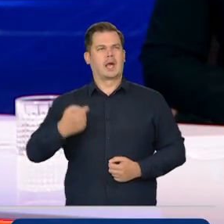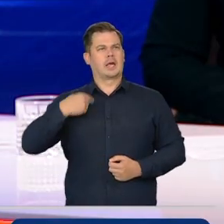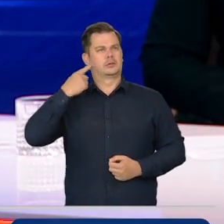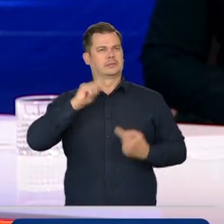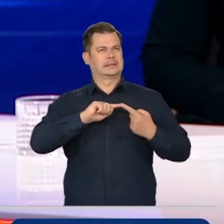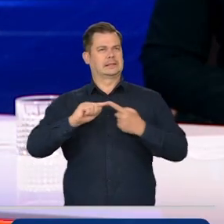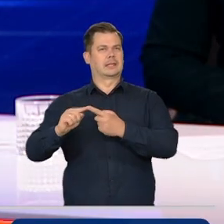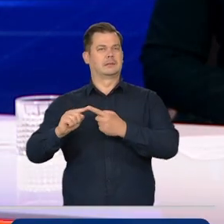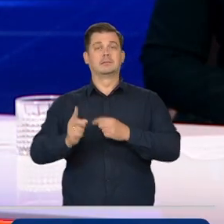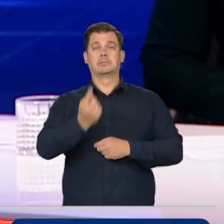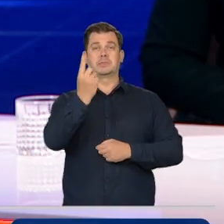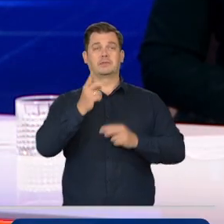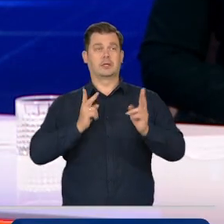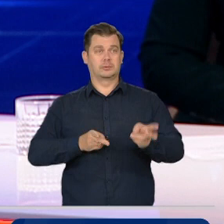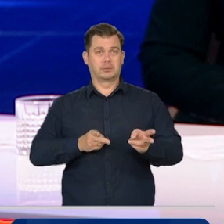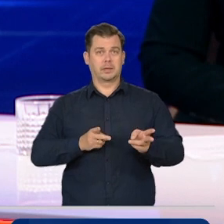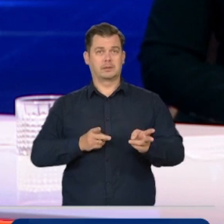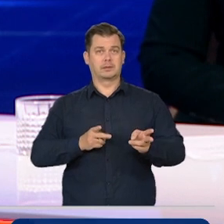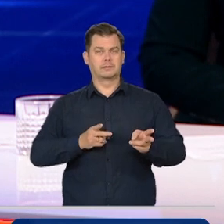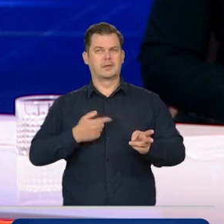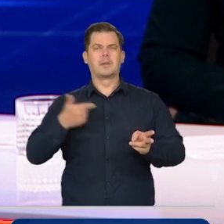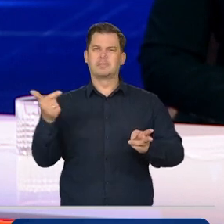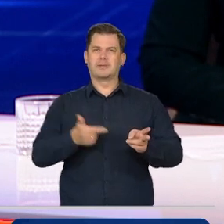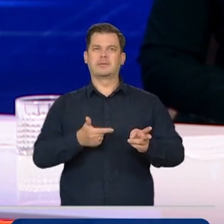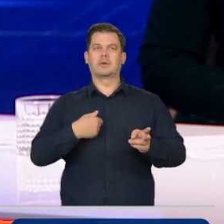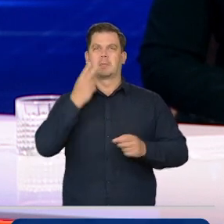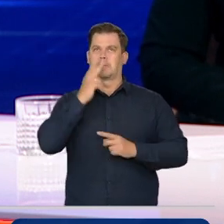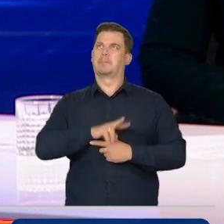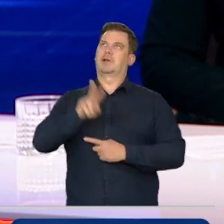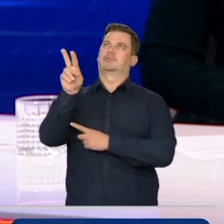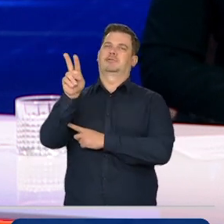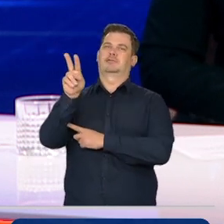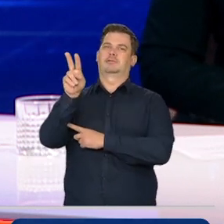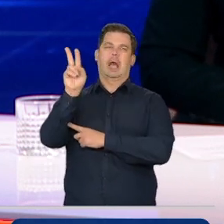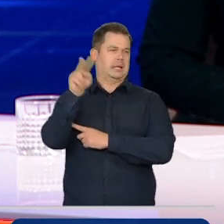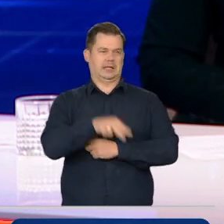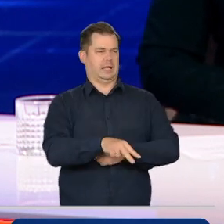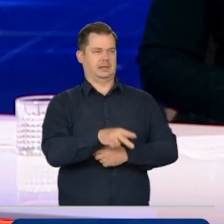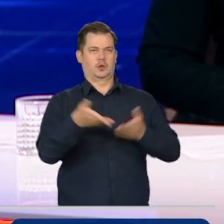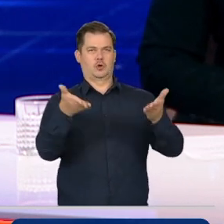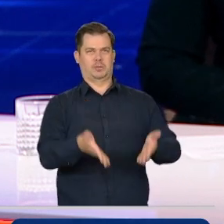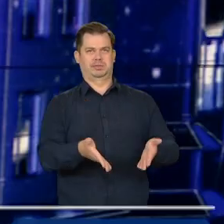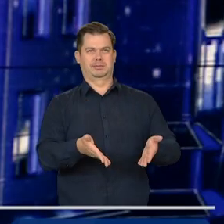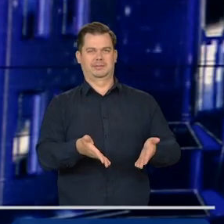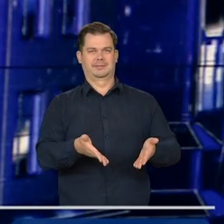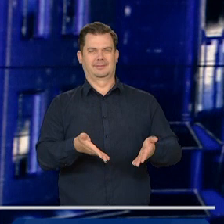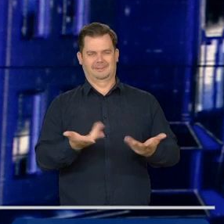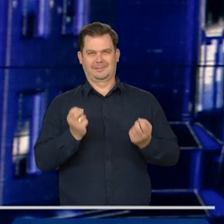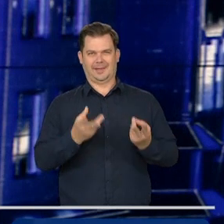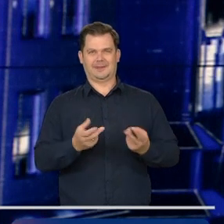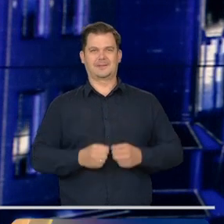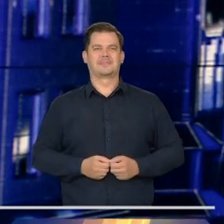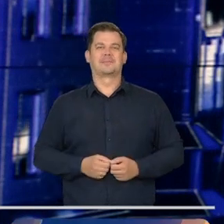że właściwie 1 listopada to my powinniśmy patrzeć w niebo, a nie w ziemię, na groby. To